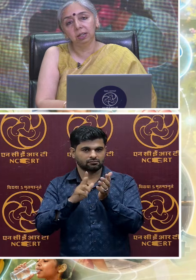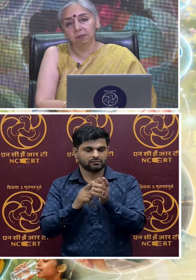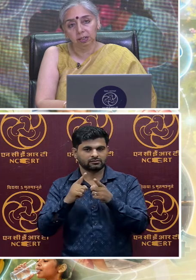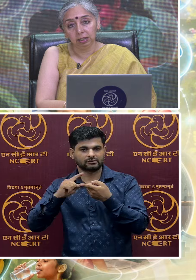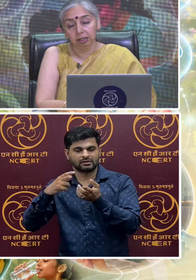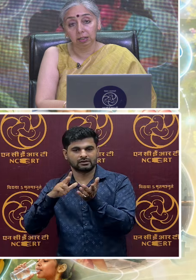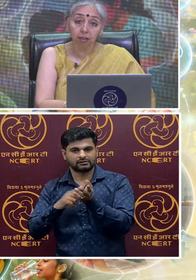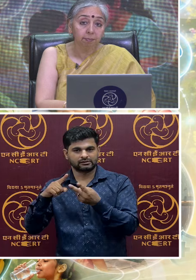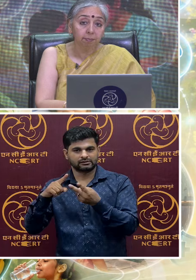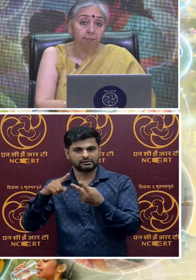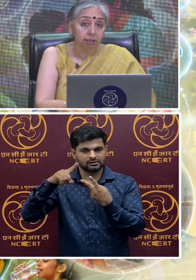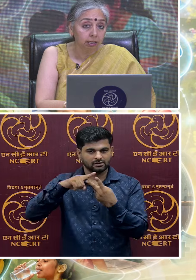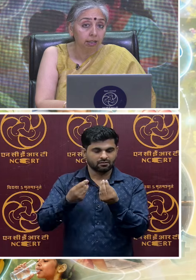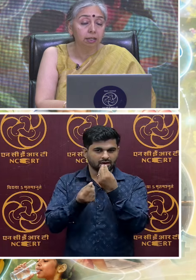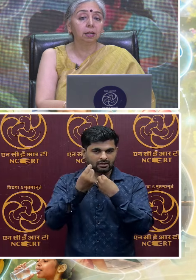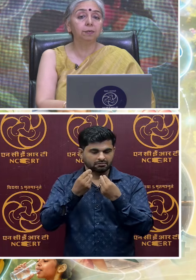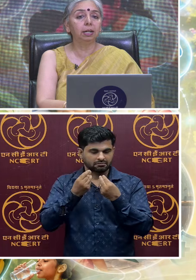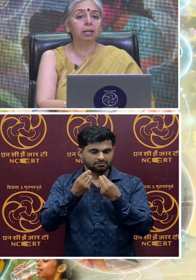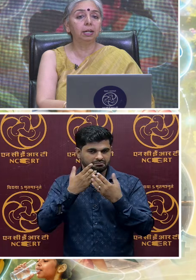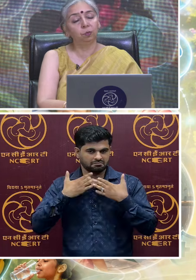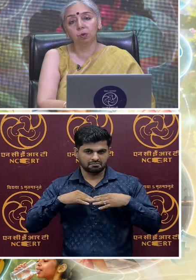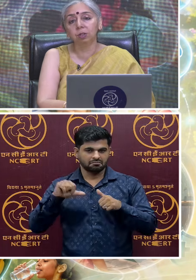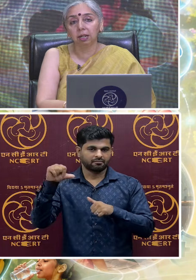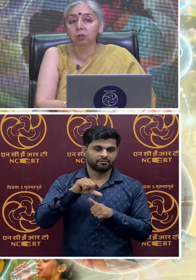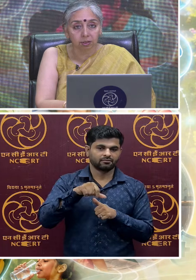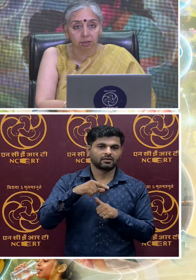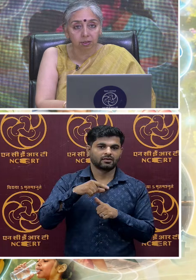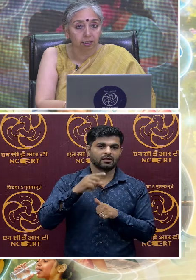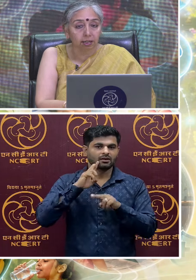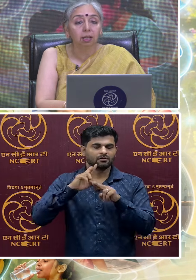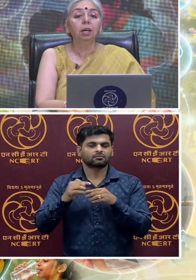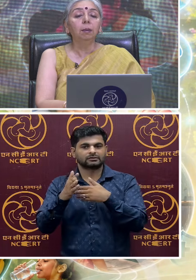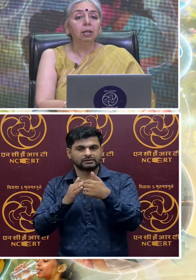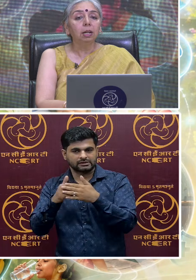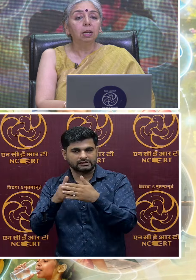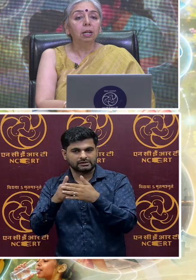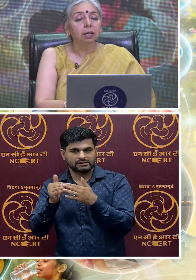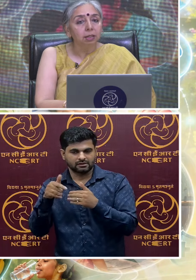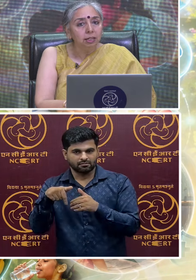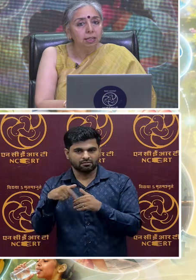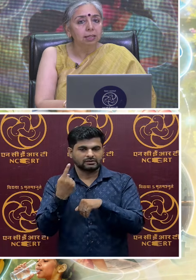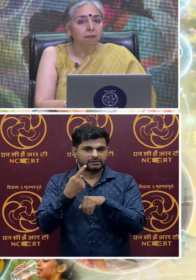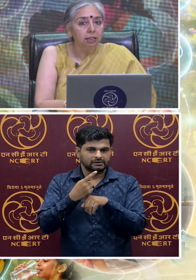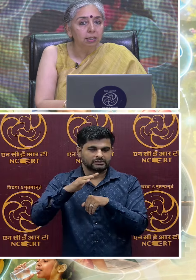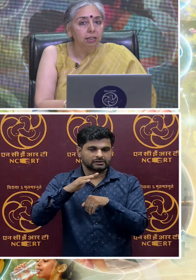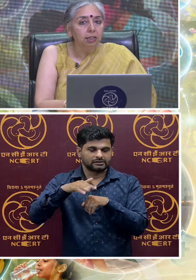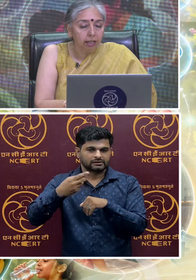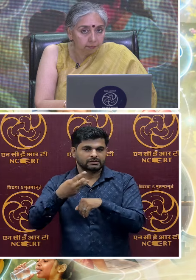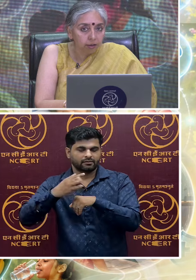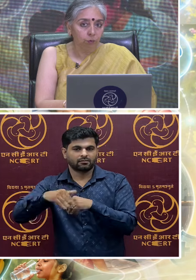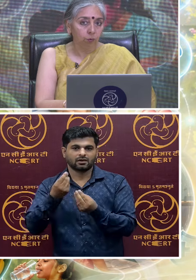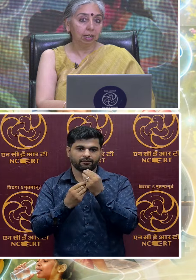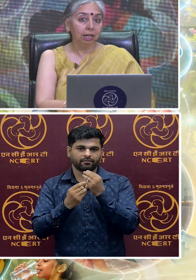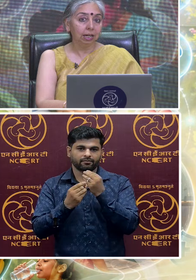तो ये डेफिनेटली हेल्दी नहीं है। कभी मन करता है खाने का फ्राइड तो ऑफ कोर्स खाइए, शौक से खाइए। बट अगर आप देखें किसी हलवाई की कढ़ाई